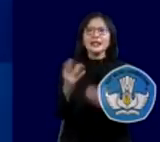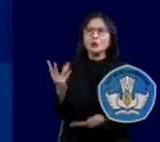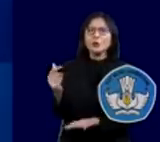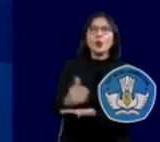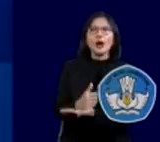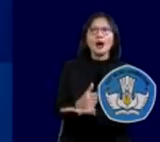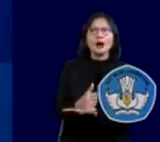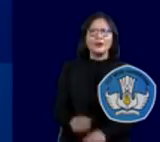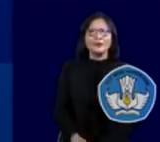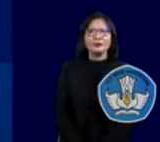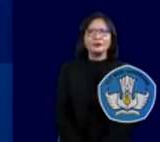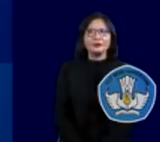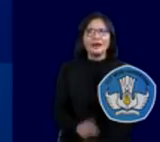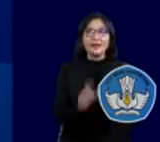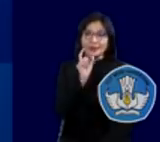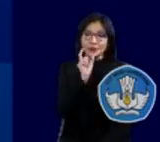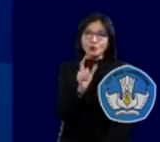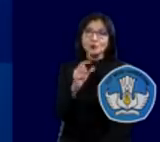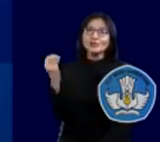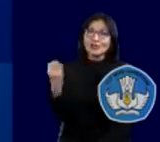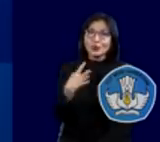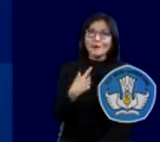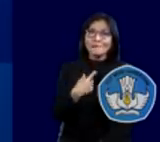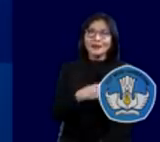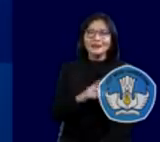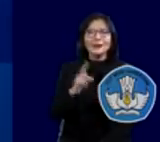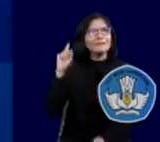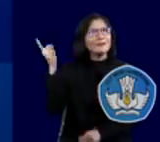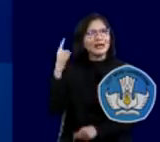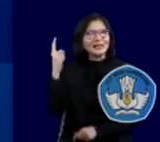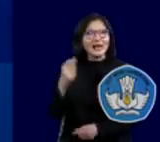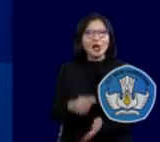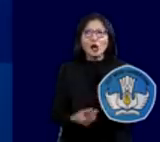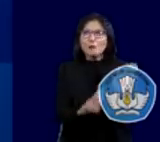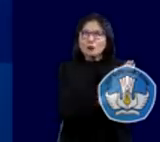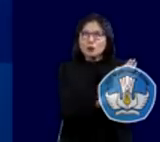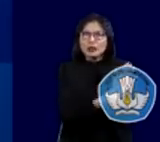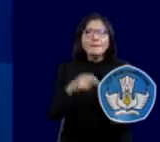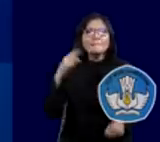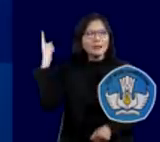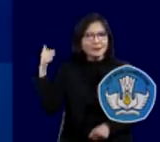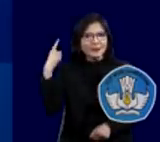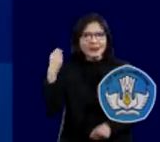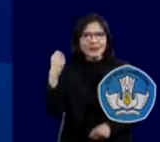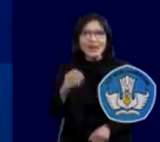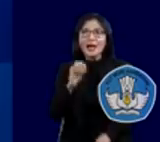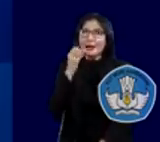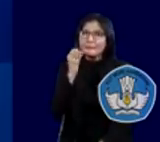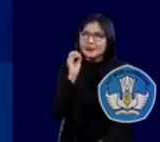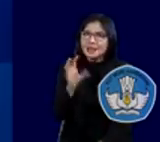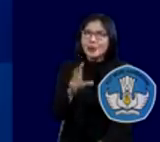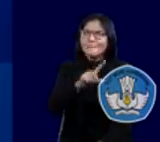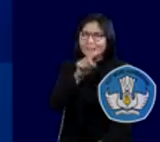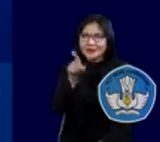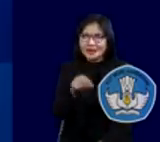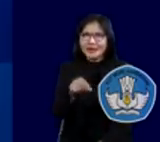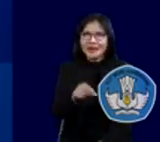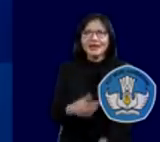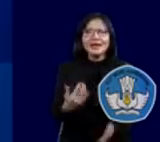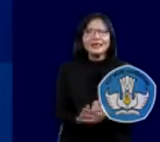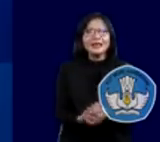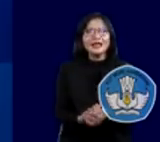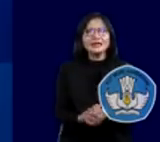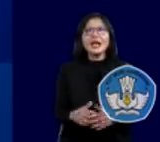ini adalah bentuk jawaban kami dan pembuktian bahwa pemerintah hadir dan menjawab pertanyaan dan tantangan